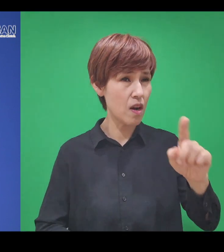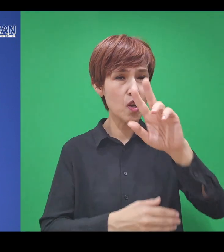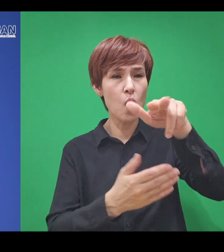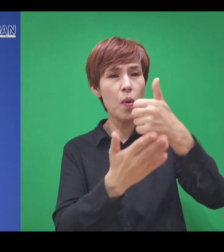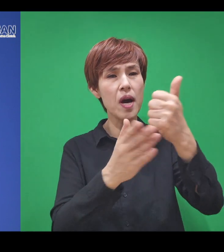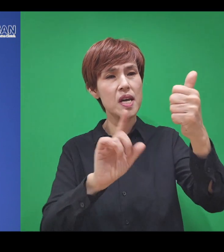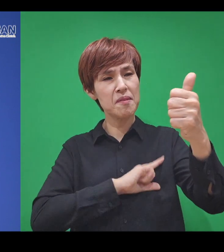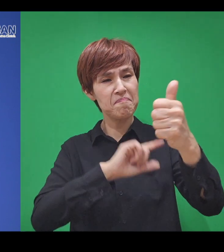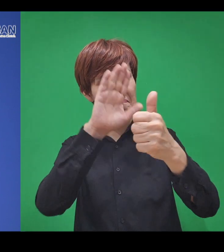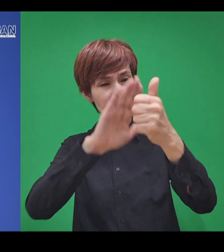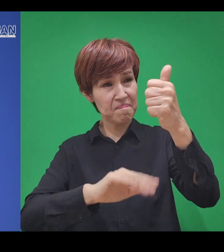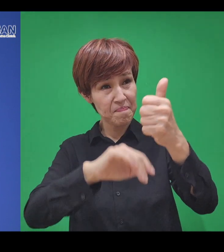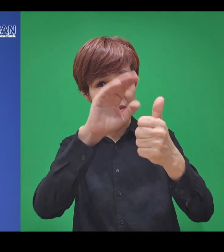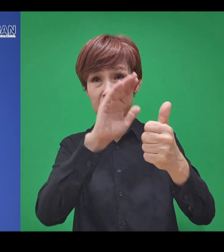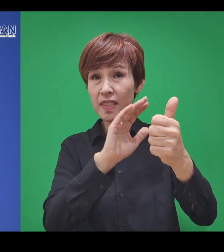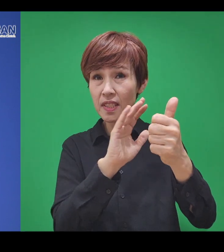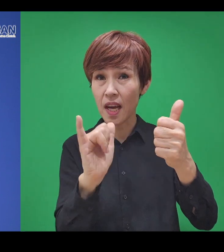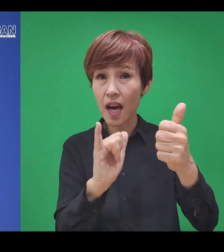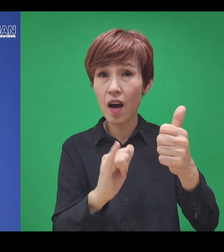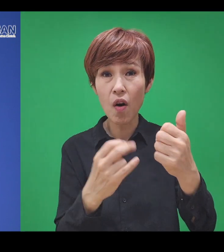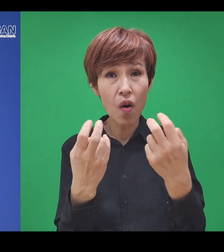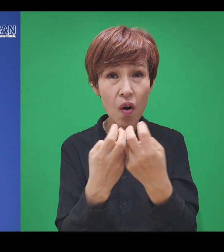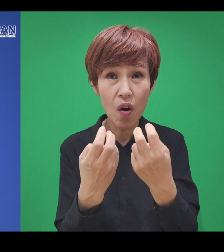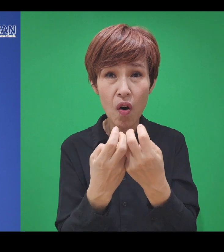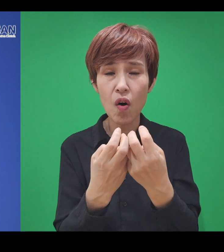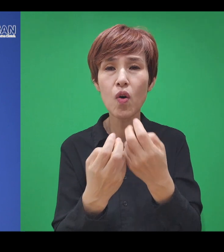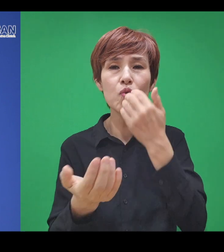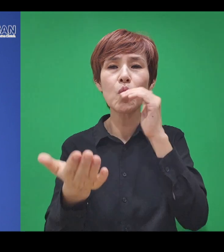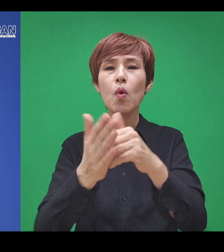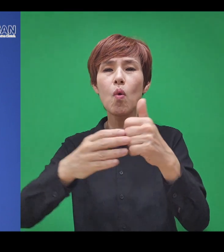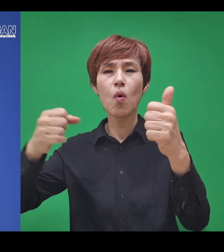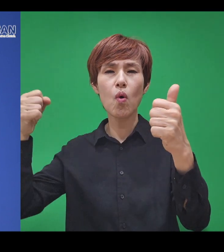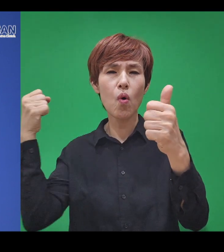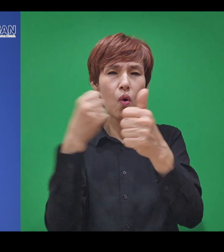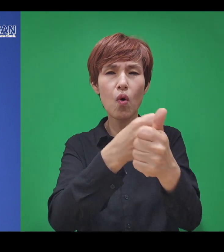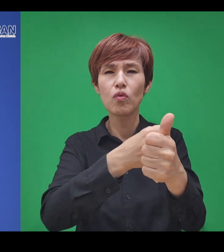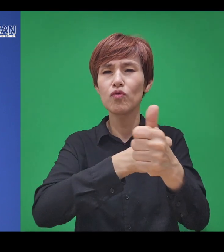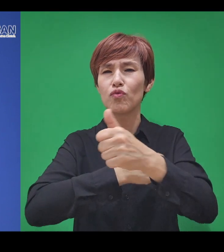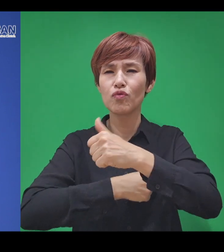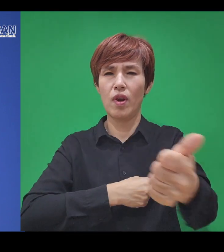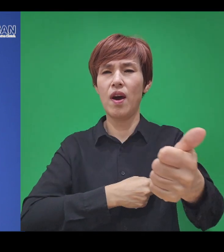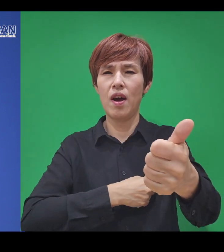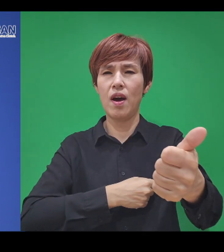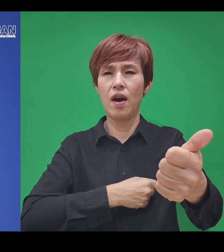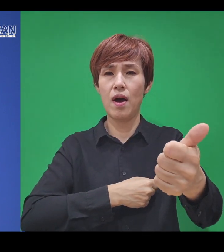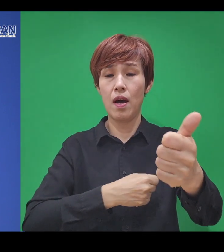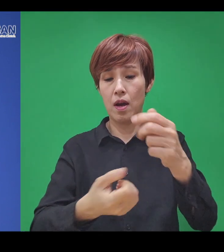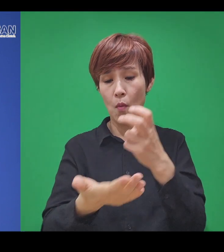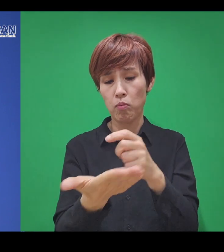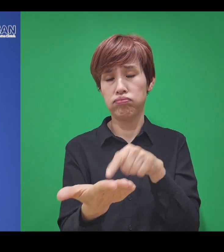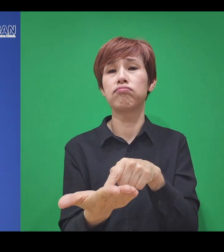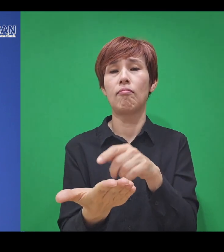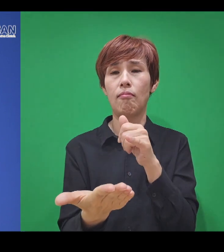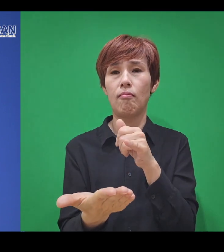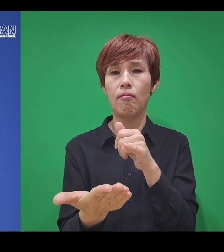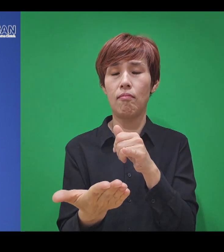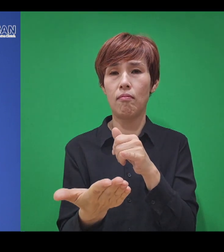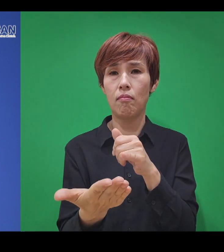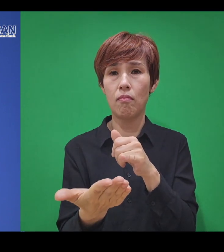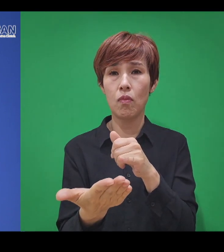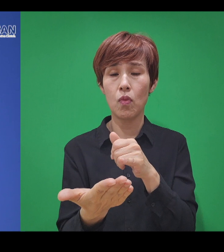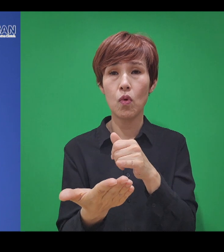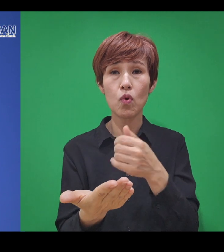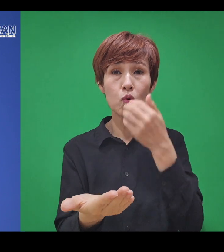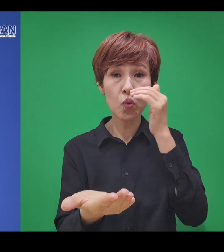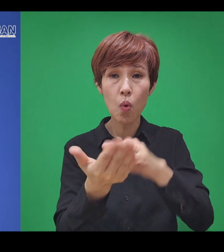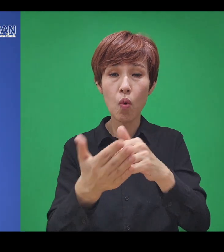여호와의 이름을 모독한 자는 어떻게 죽이라고요? 돌로 쳐 죽이라 그랬어요. 그러면 돌로 쳐